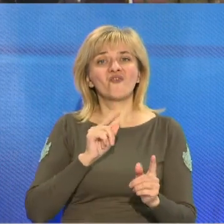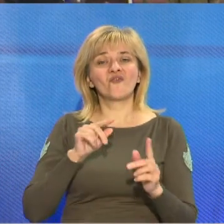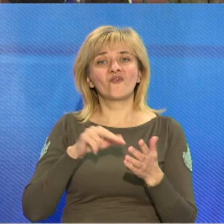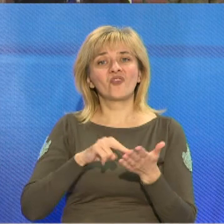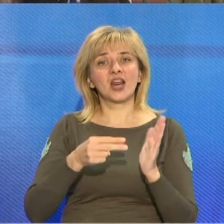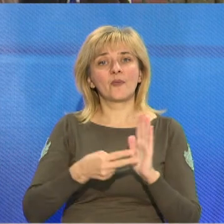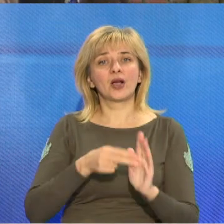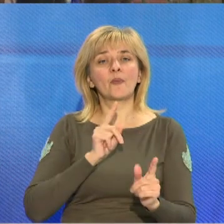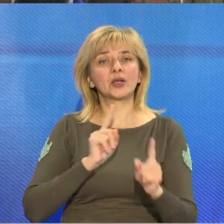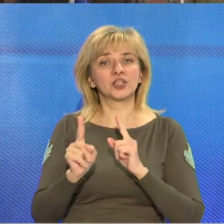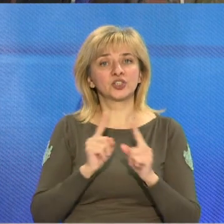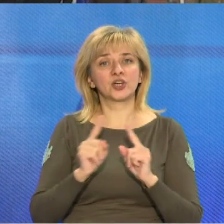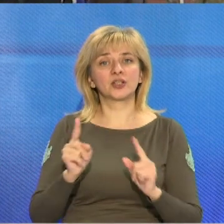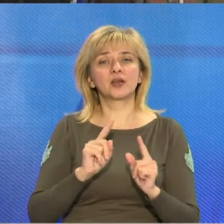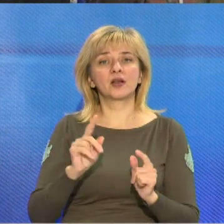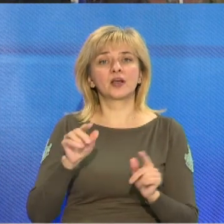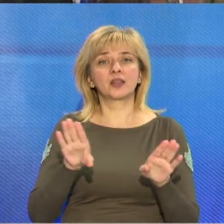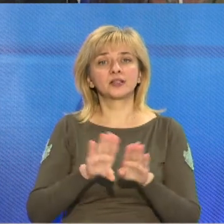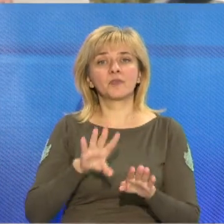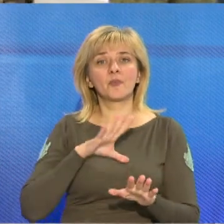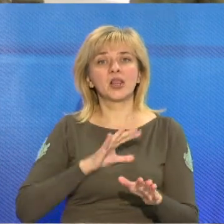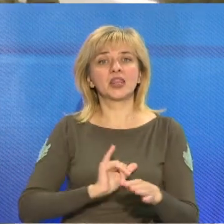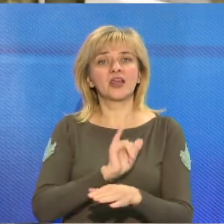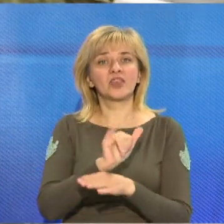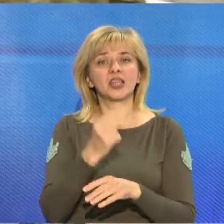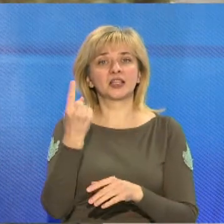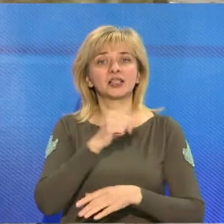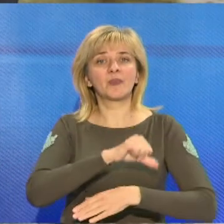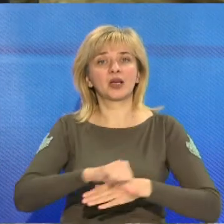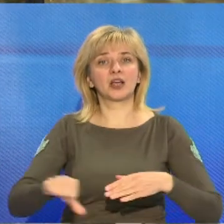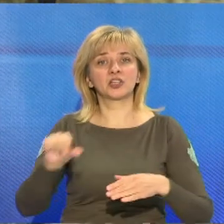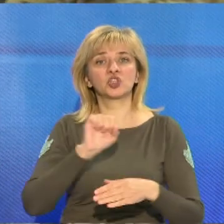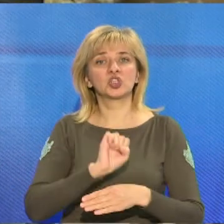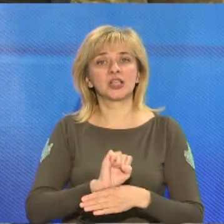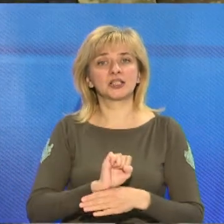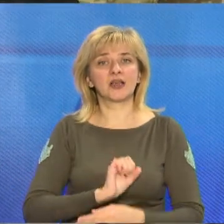міжнародных справах Палаты прадстаўнікоў таксама была наведана адна з пагранічных застаў.